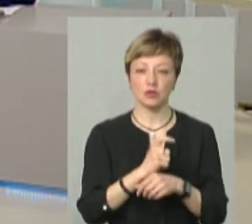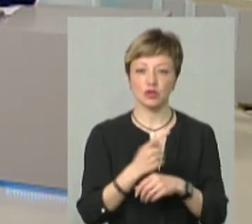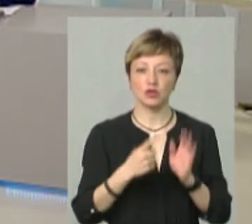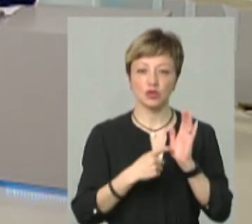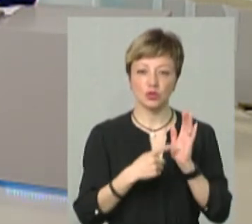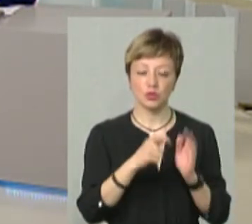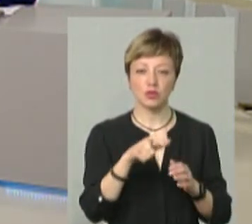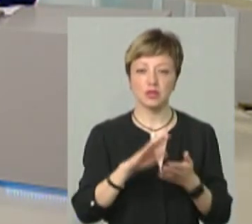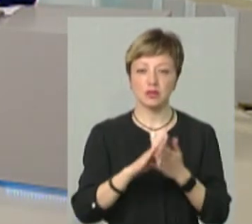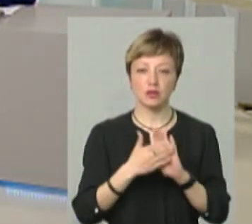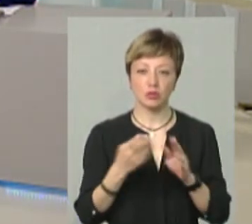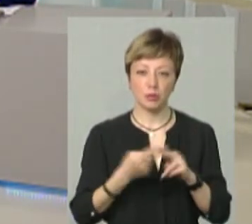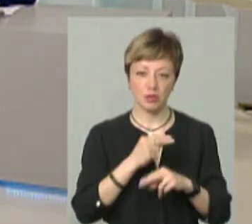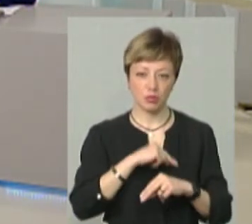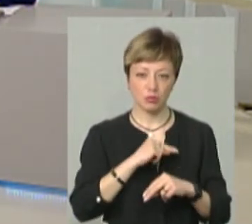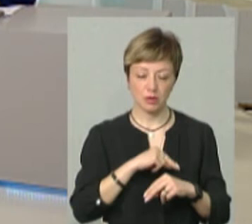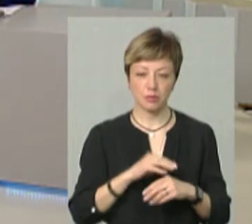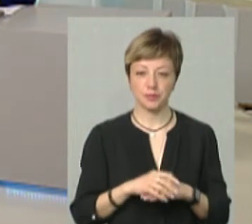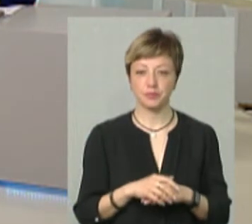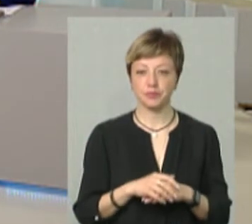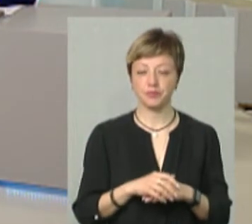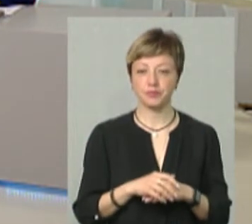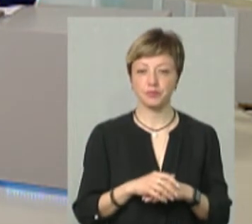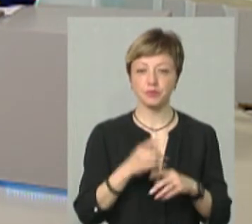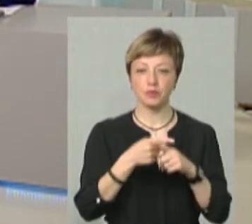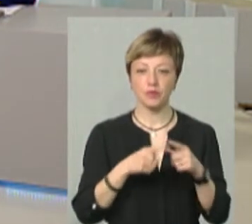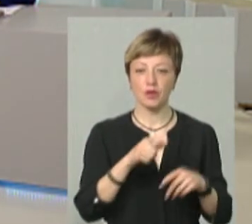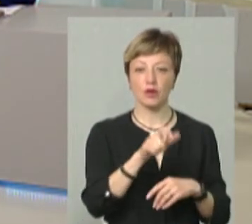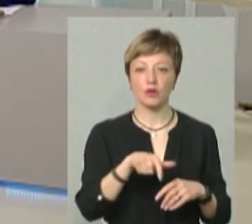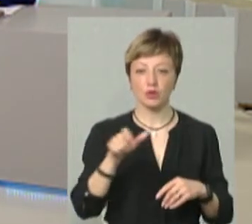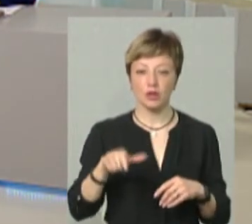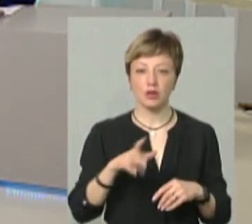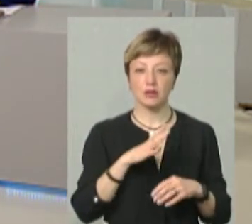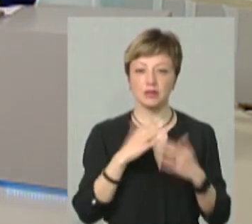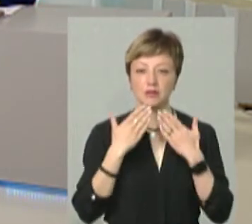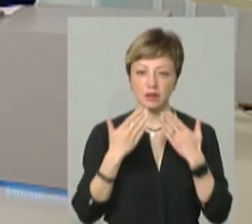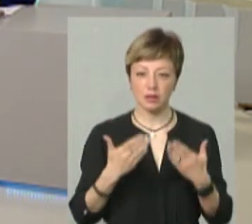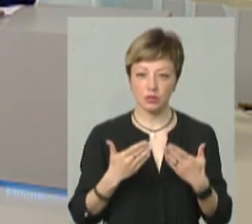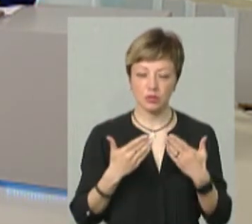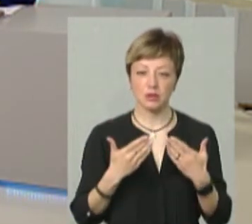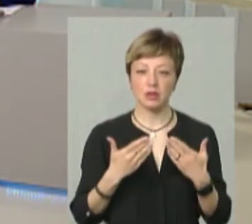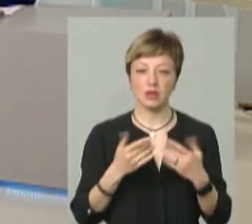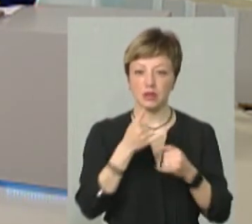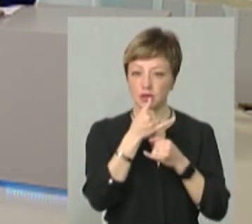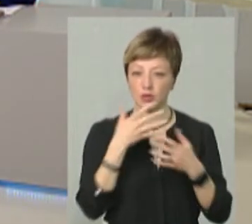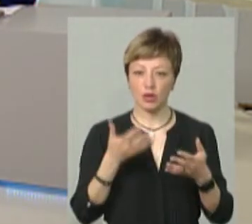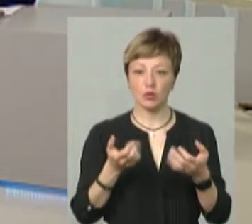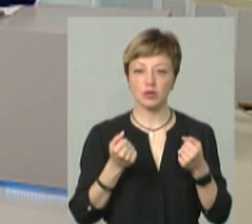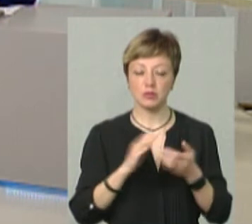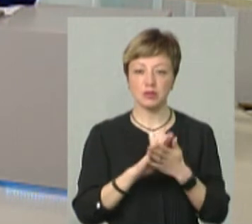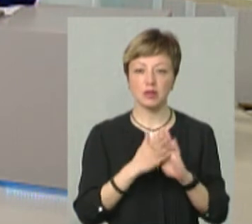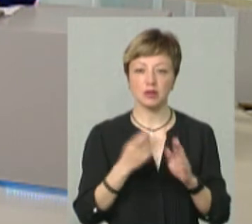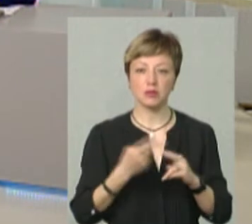600 отримали статус безробітного. Ну, в общем, половина людей, які звертались до нас, вони не змогли отримати